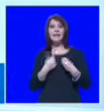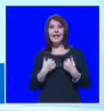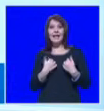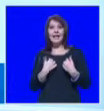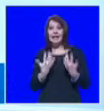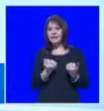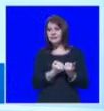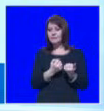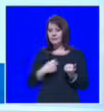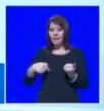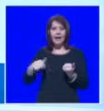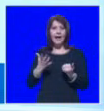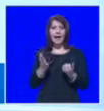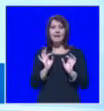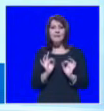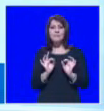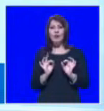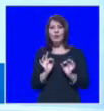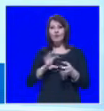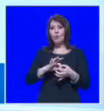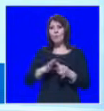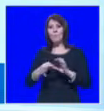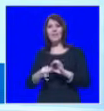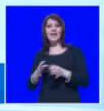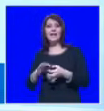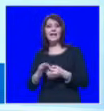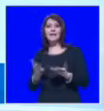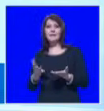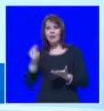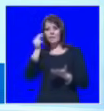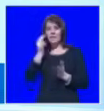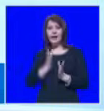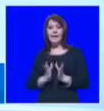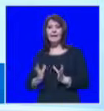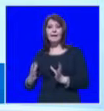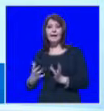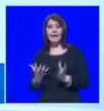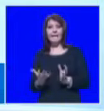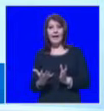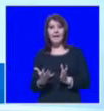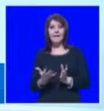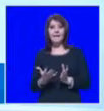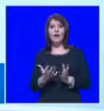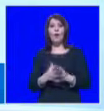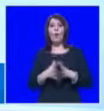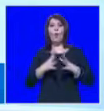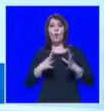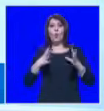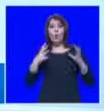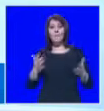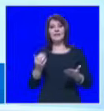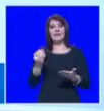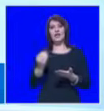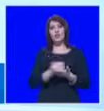като един съюзник по веригата. Това, което е още по-важно и е възможност за България, е огромната